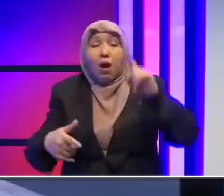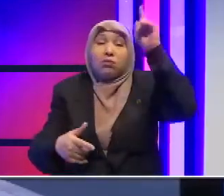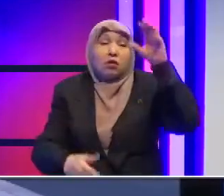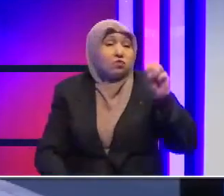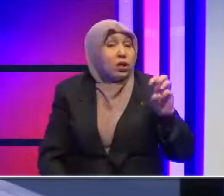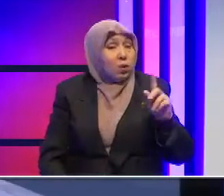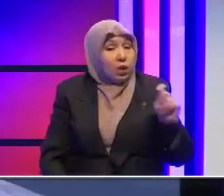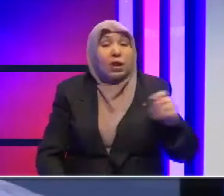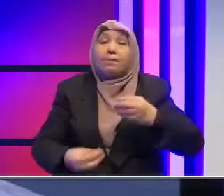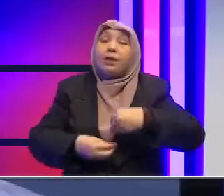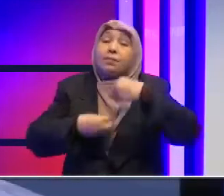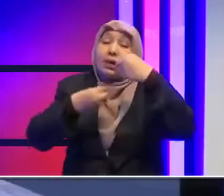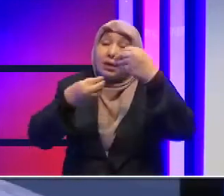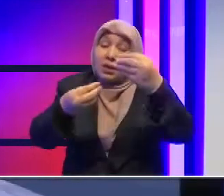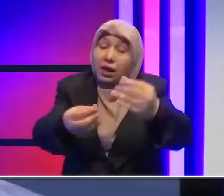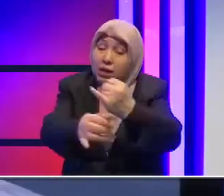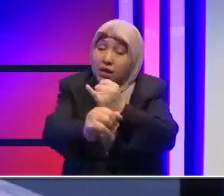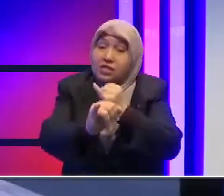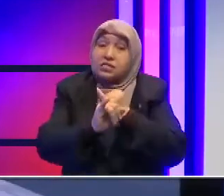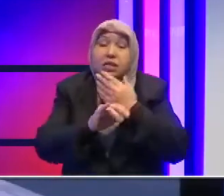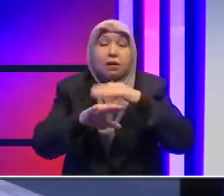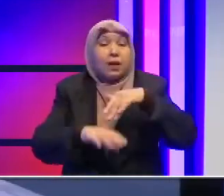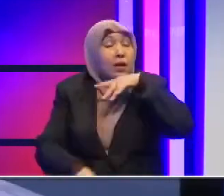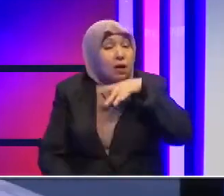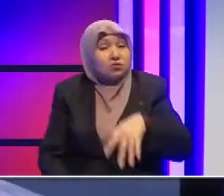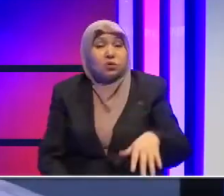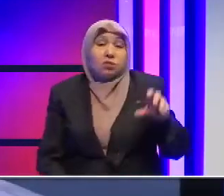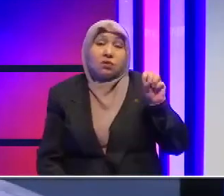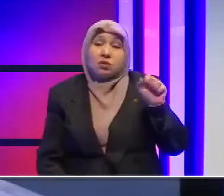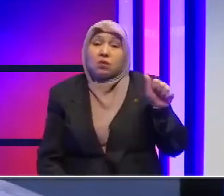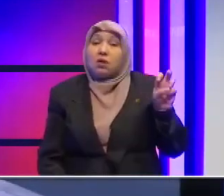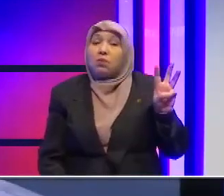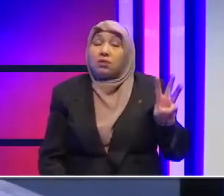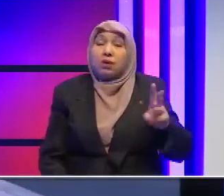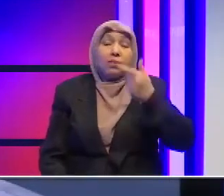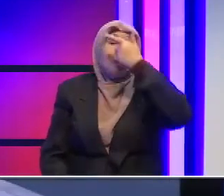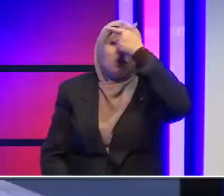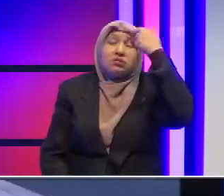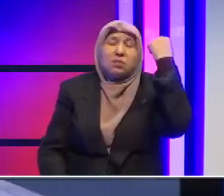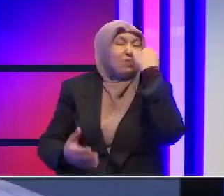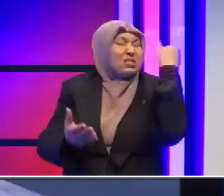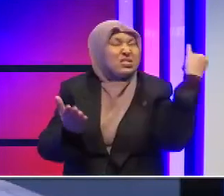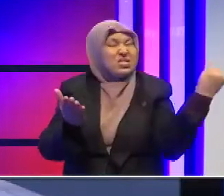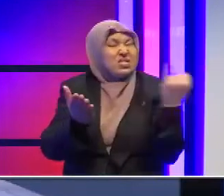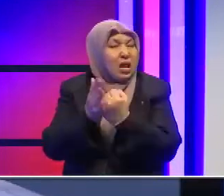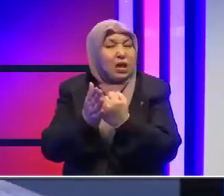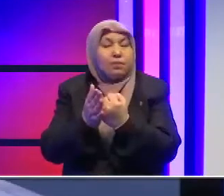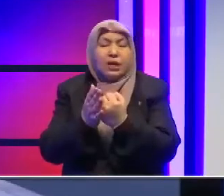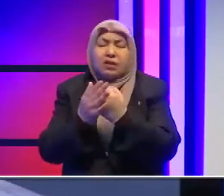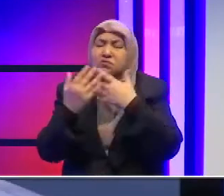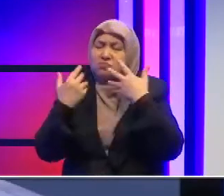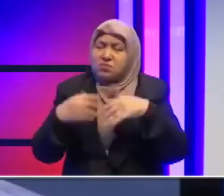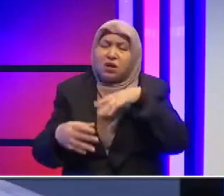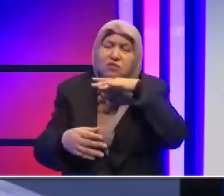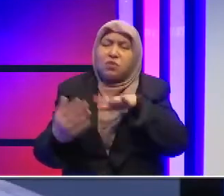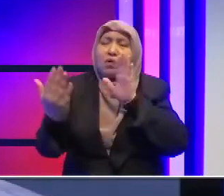taala memberikan keizinan kepada Nabi sallallahu alaihi wasallam atas sebab kezaliman yang telah baginda hadapi dan